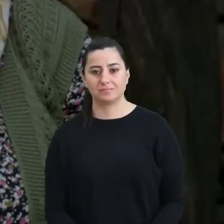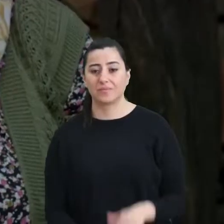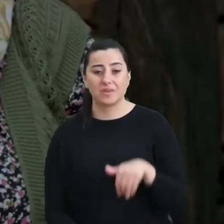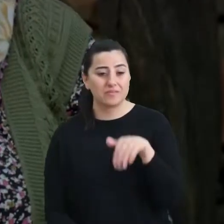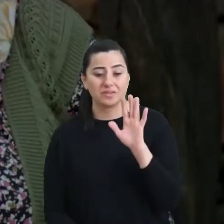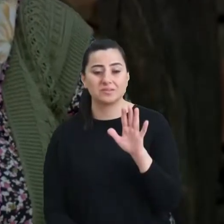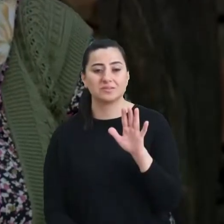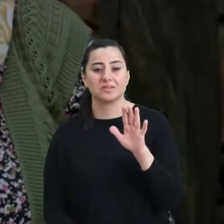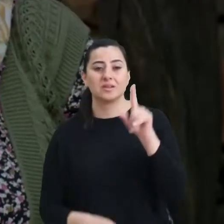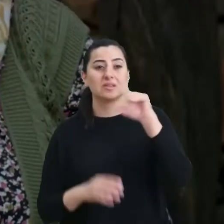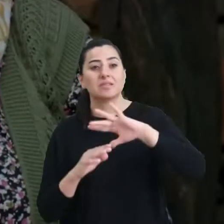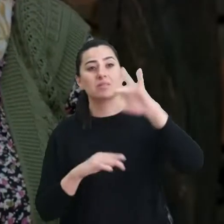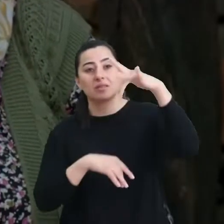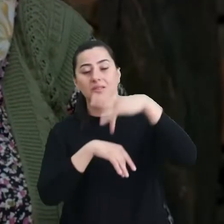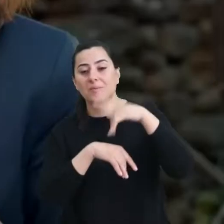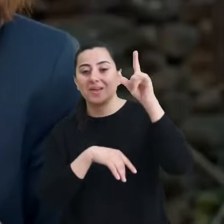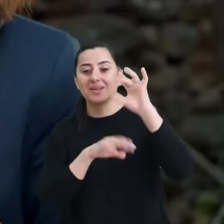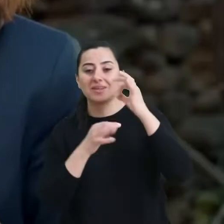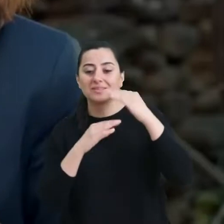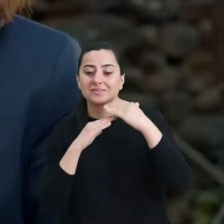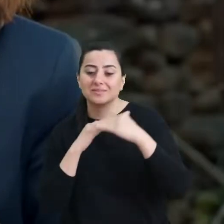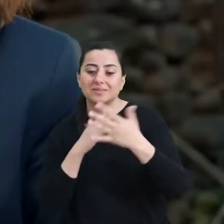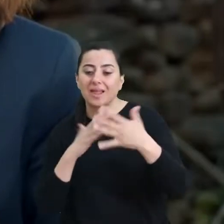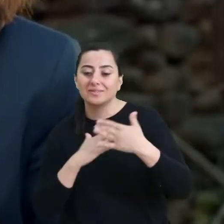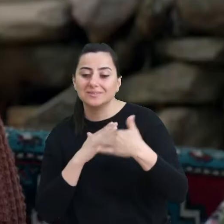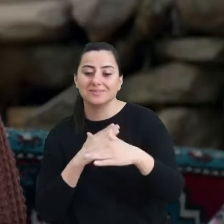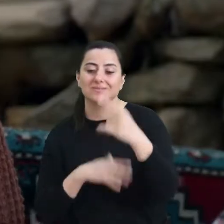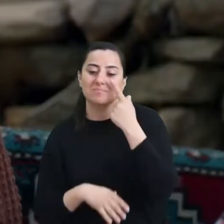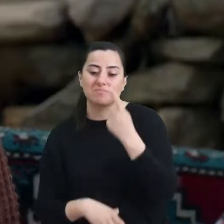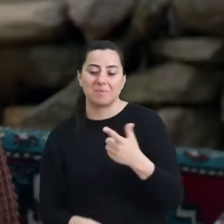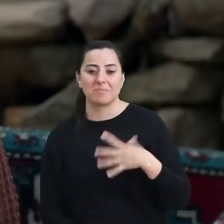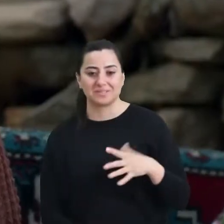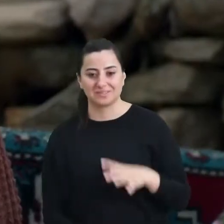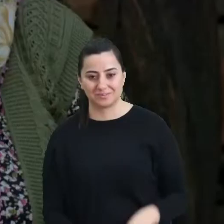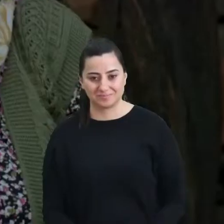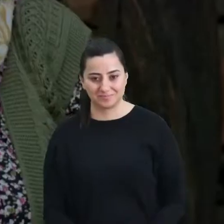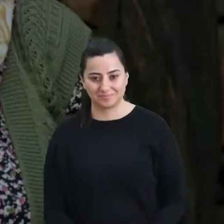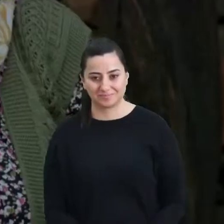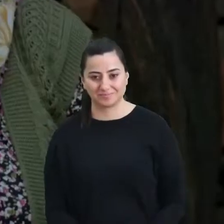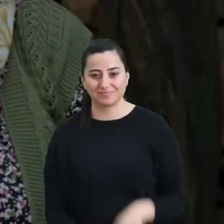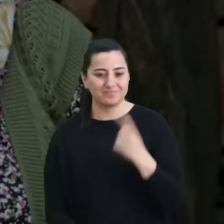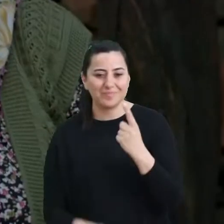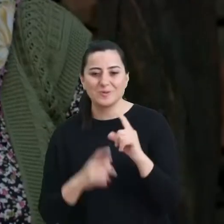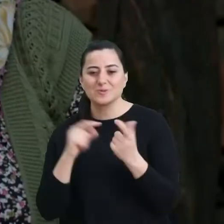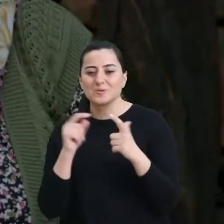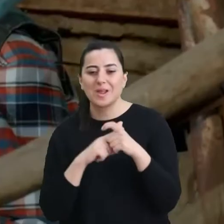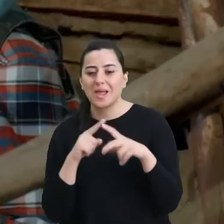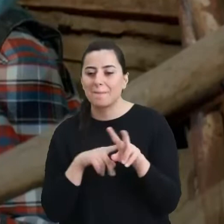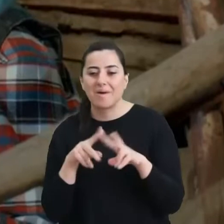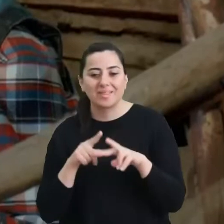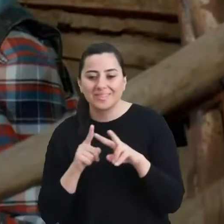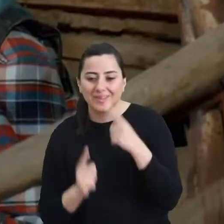En çok da Gavaklı Tepe'den Yeşil Deniz'i seyretmeyi isterim, biliyor musun? Bir de Süleyman'ımı